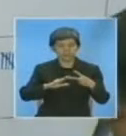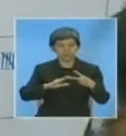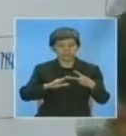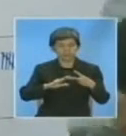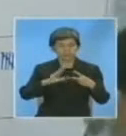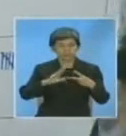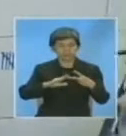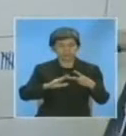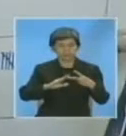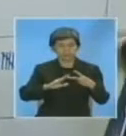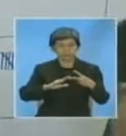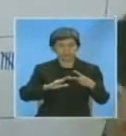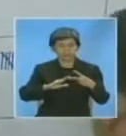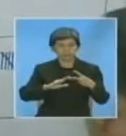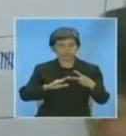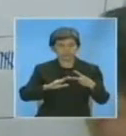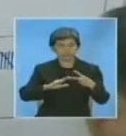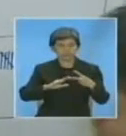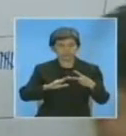สุรชัย